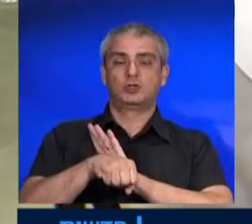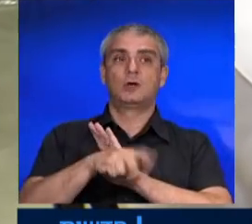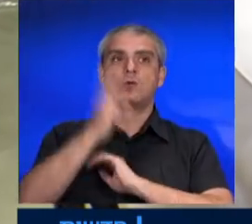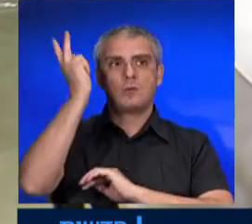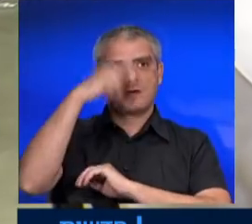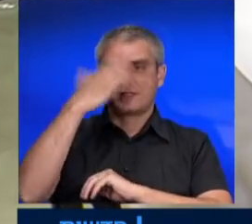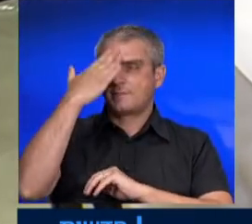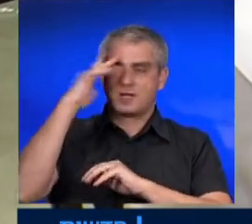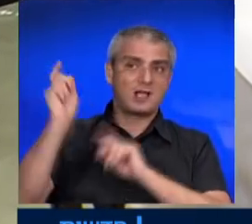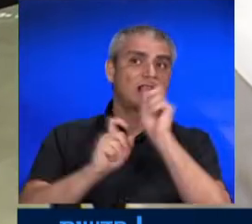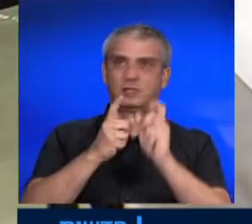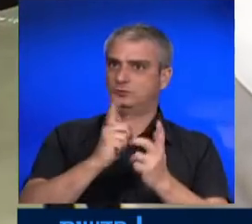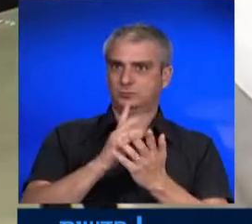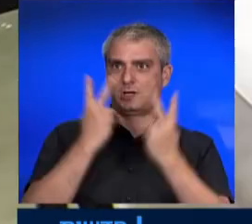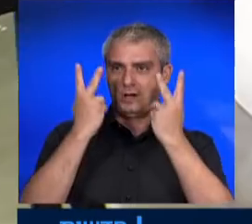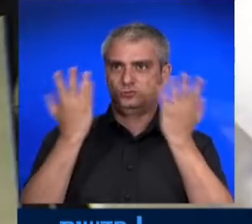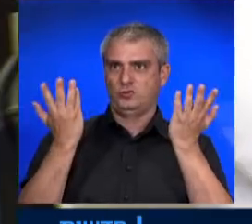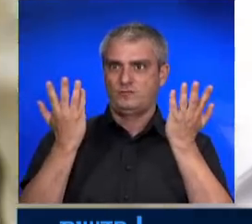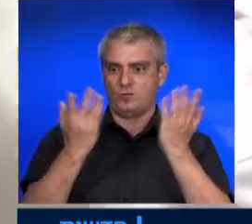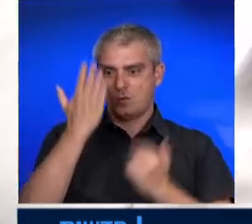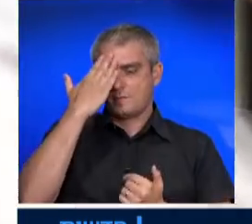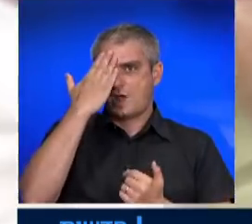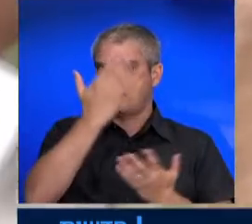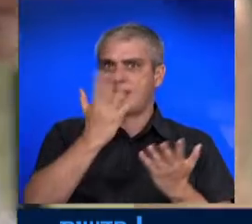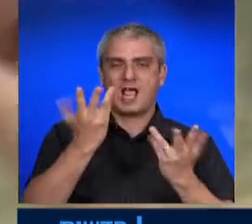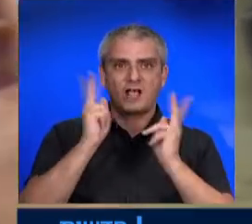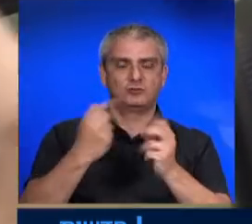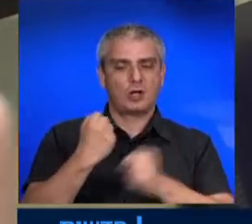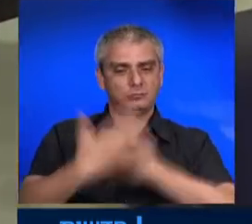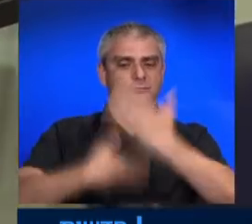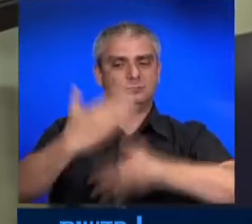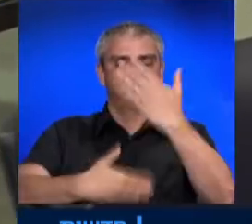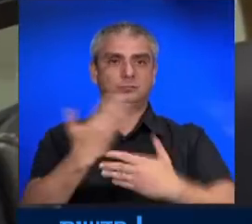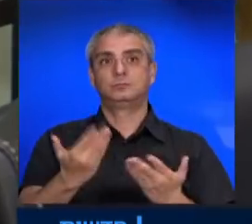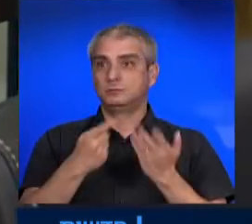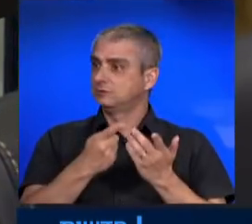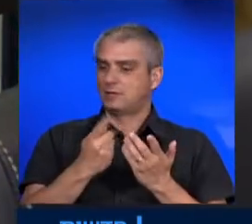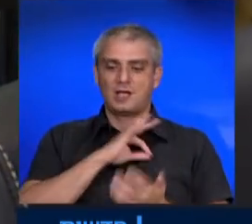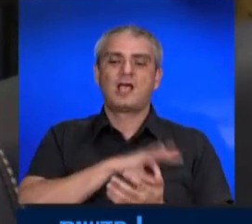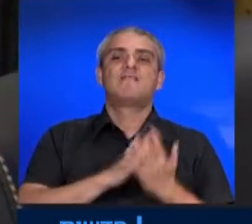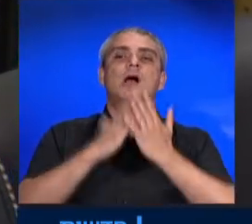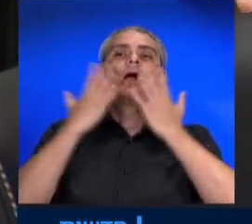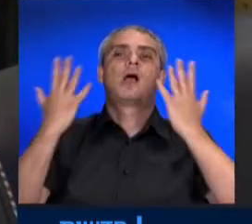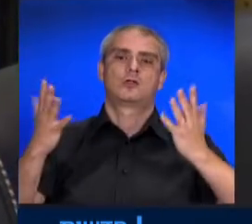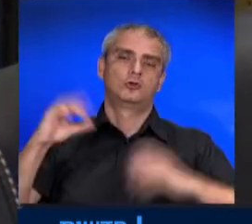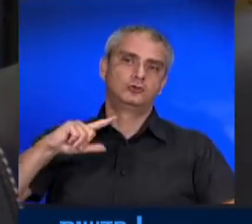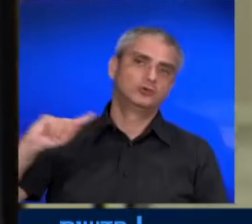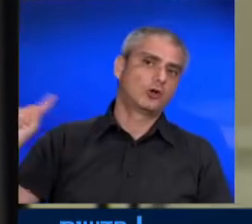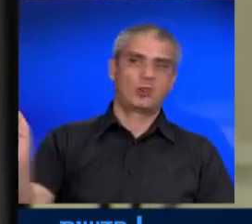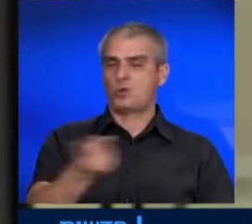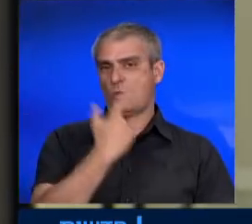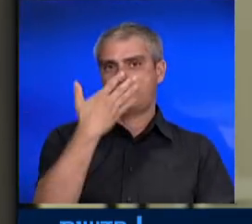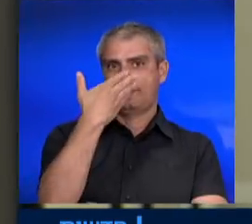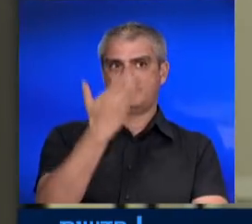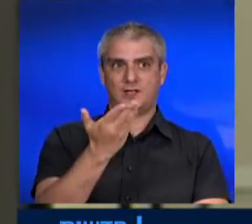מכיר את האנשים, זה לא פחות חשוב, בוא נראה, הוא מכיר איך אפשר להניע פה דברים. זה רווח גדול ועצום של כל אחד פה במדינה.